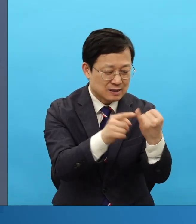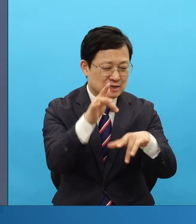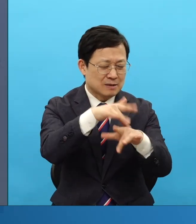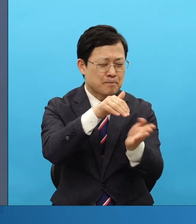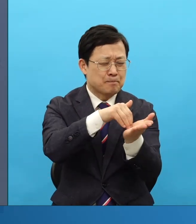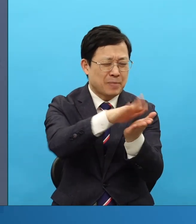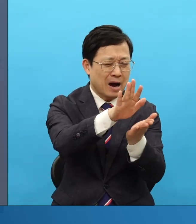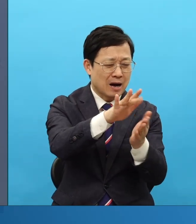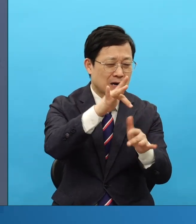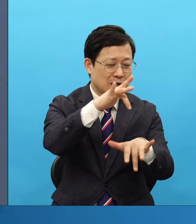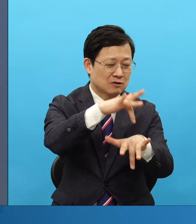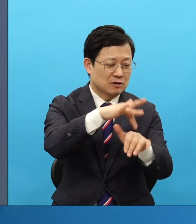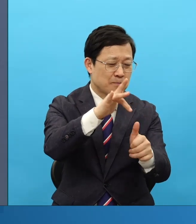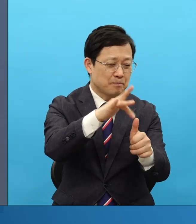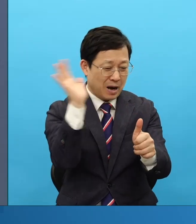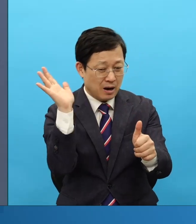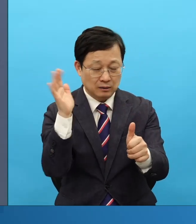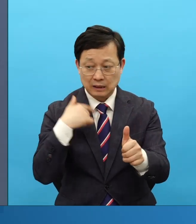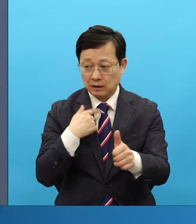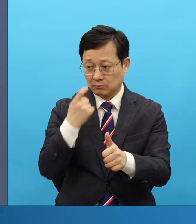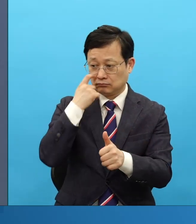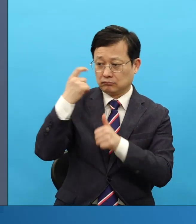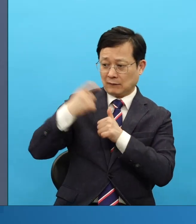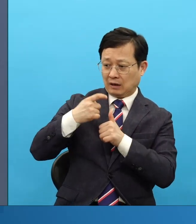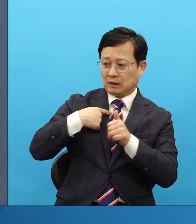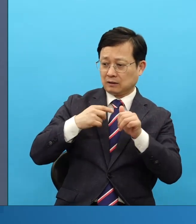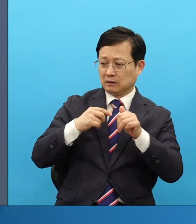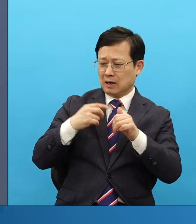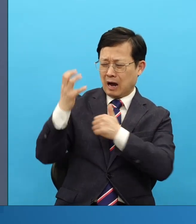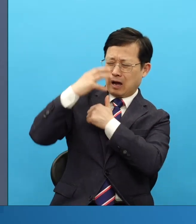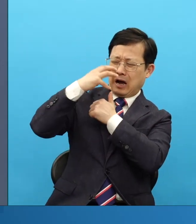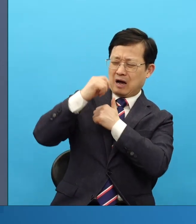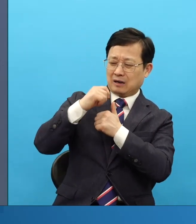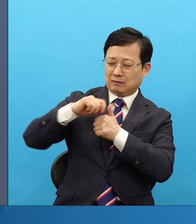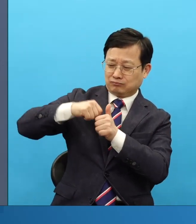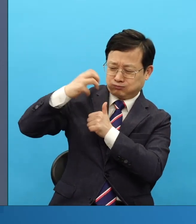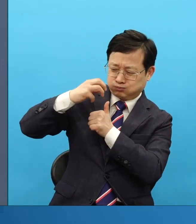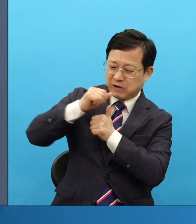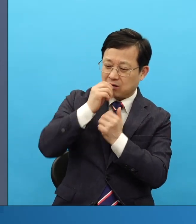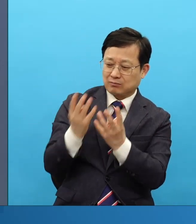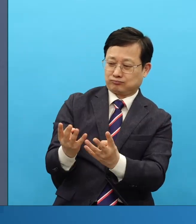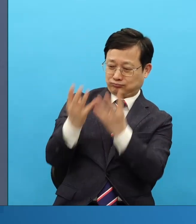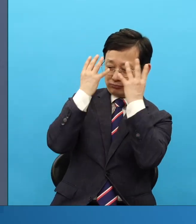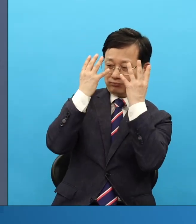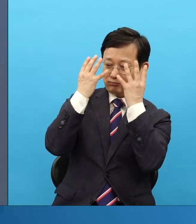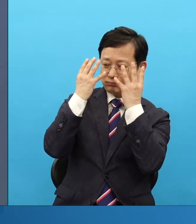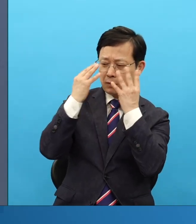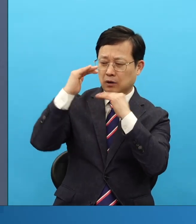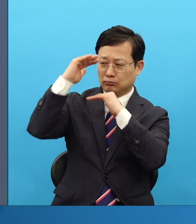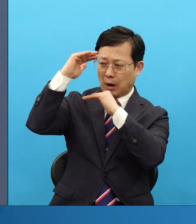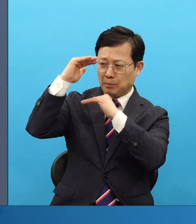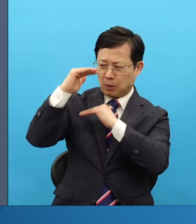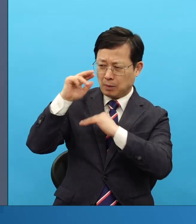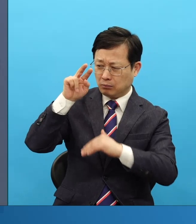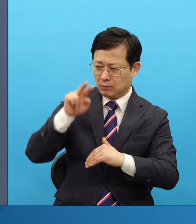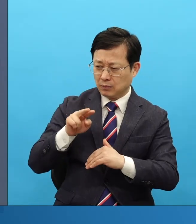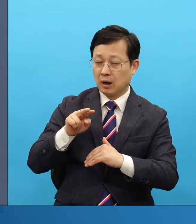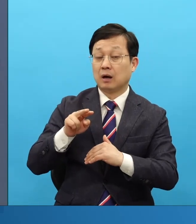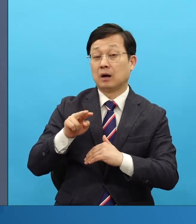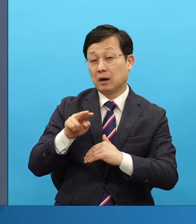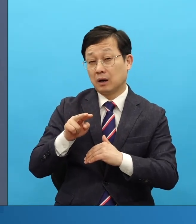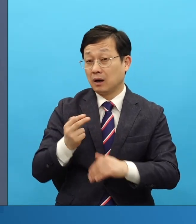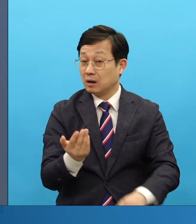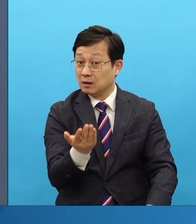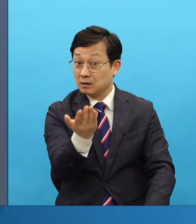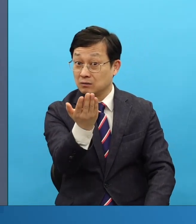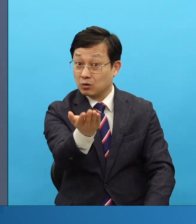속하게 되죠. But because of that, he was 감옥에서 thrown to 역사를 prison. 합니다. And then works took place even in prison. 이 내용들을 보라니까요. Look at the content of this. 여러분이